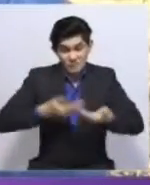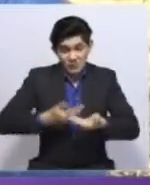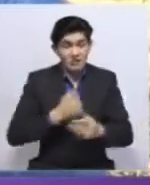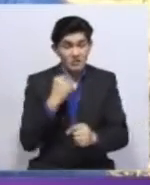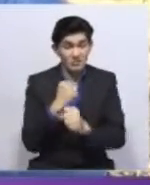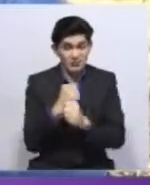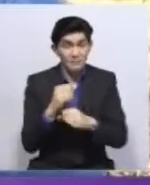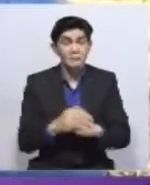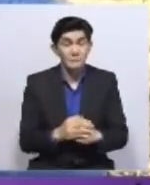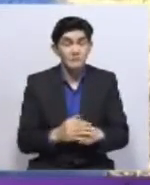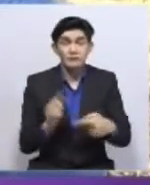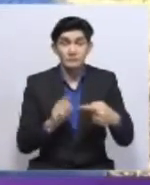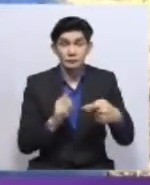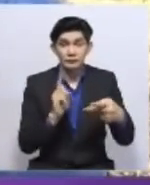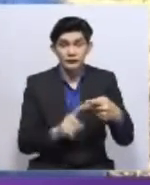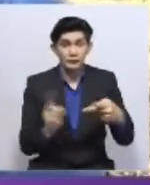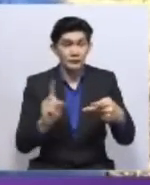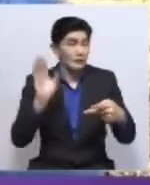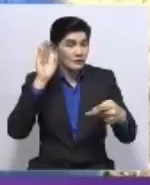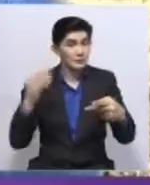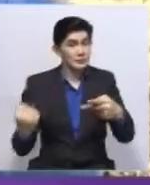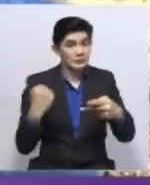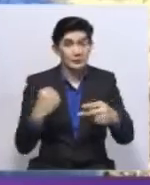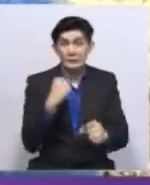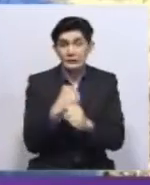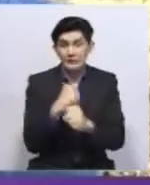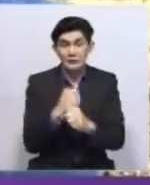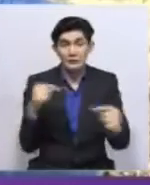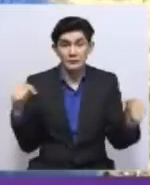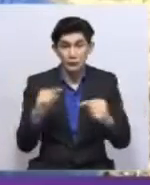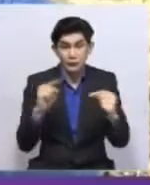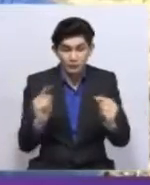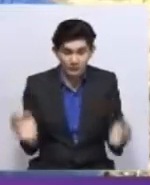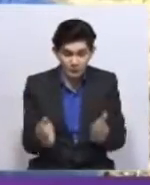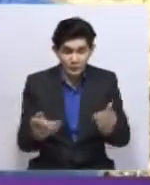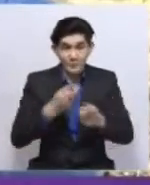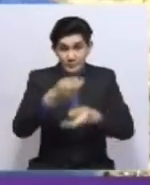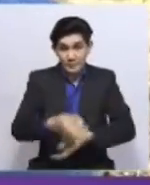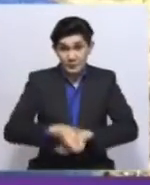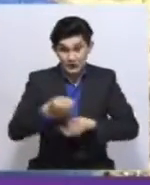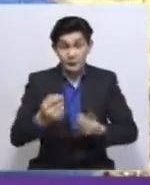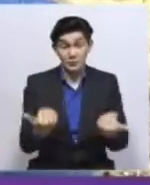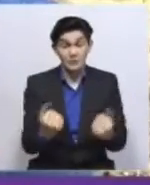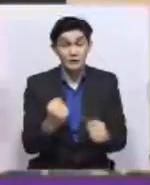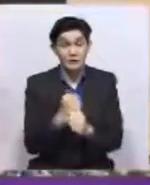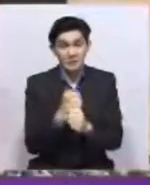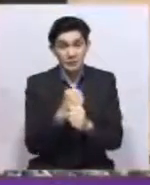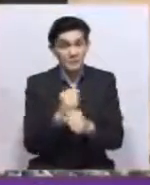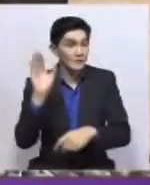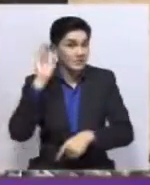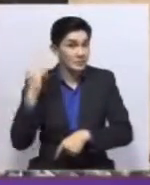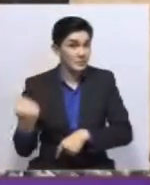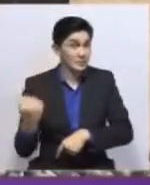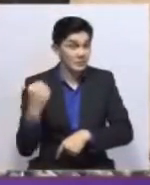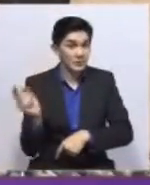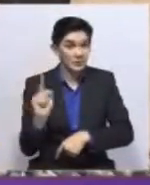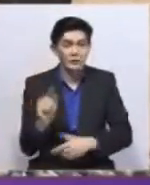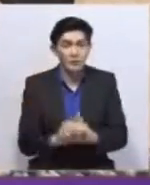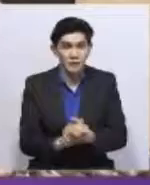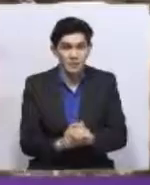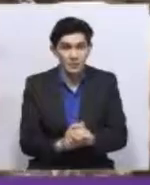ผลิตกับอันที่2เรามั่นใจว่าในการที่เราส่งเสริมเกษตรกรเนี่ยเรามั่นใจว่าตล